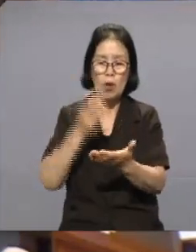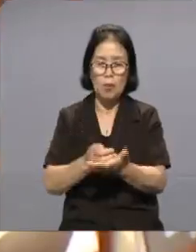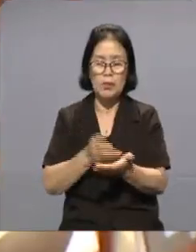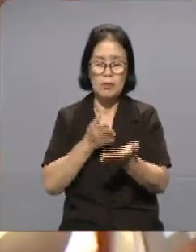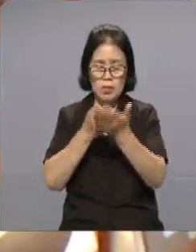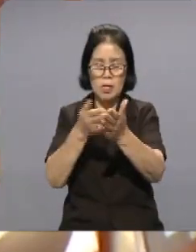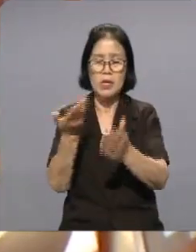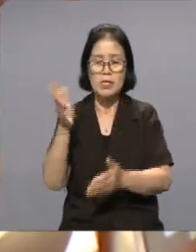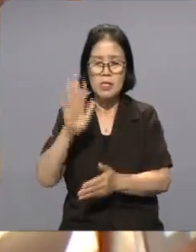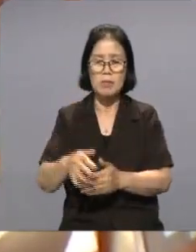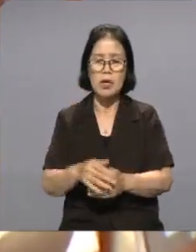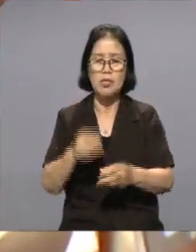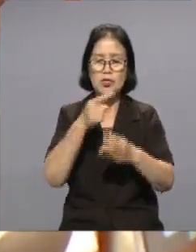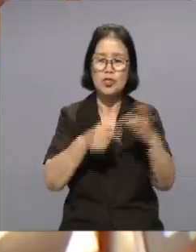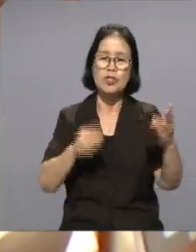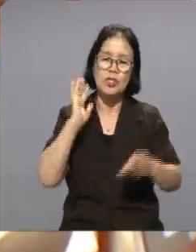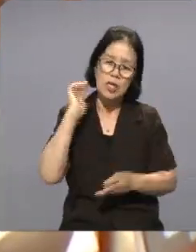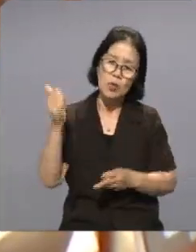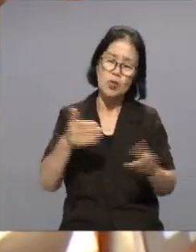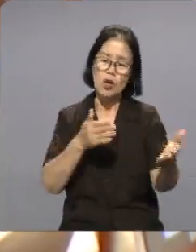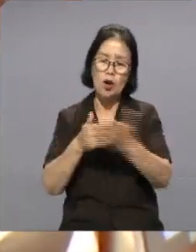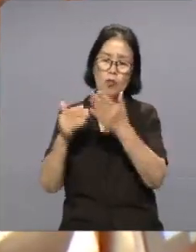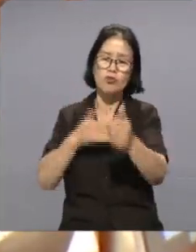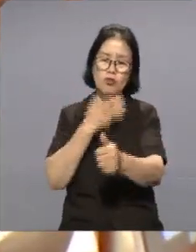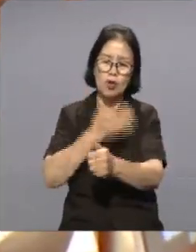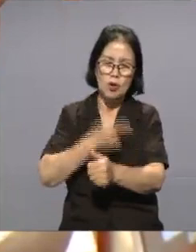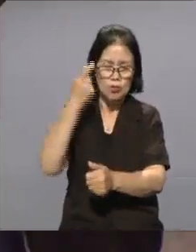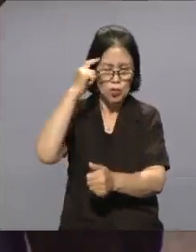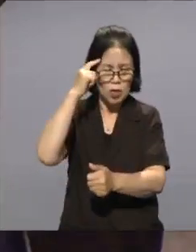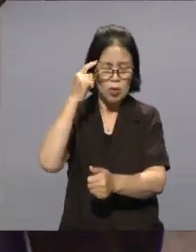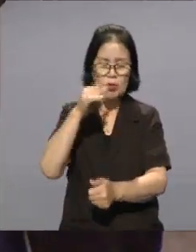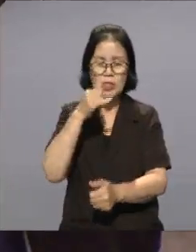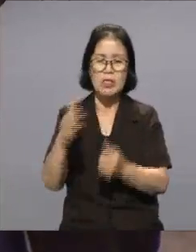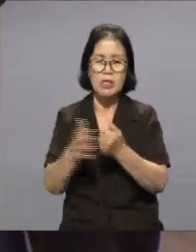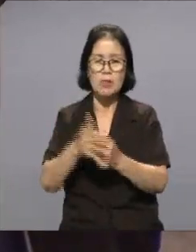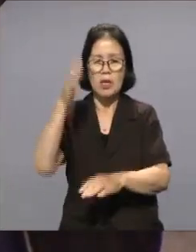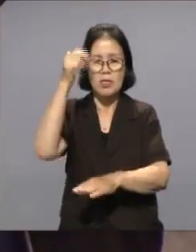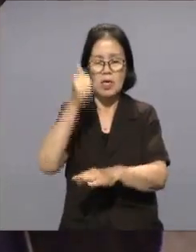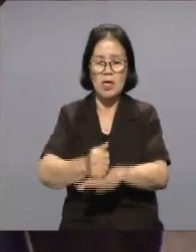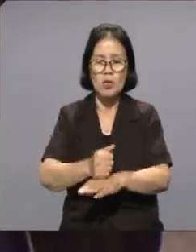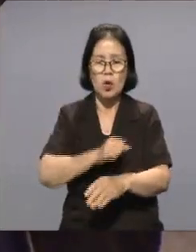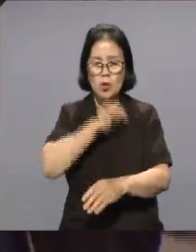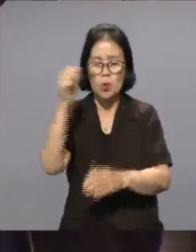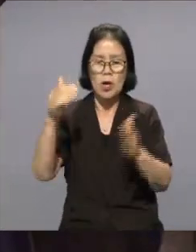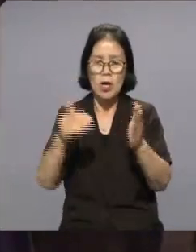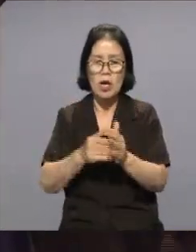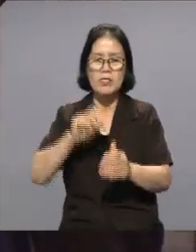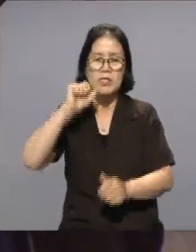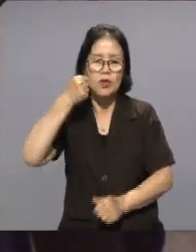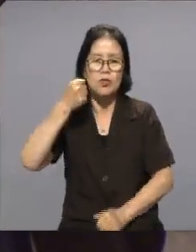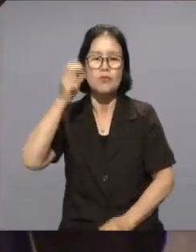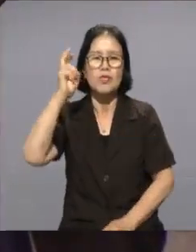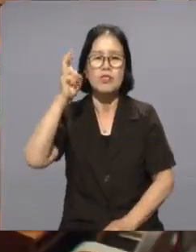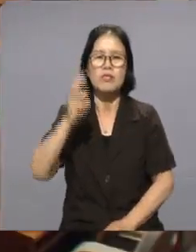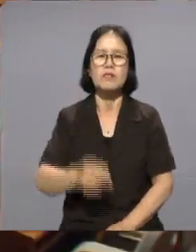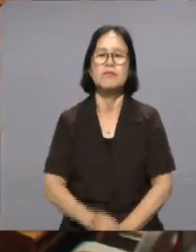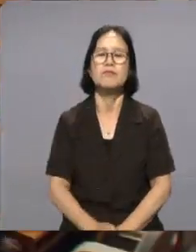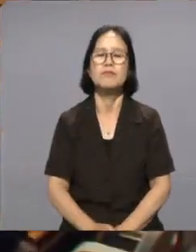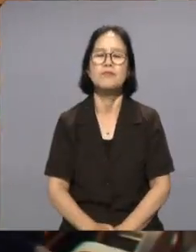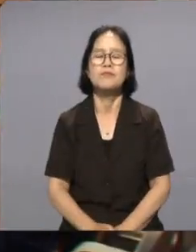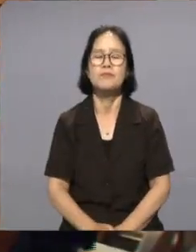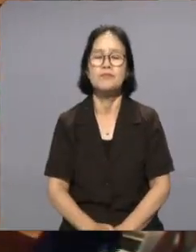부의 됐지만 윤성열 대통령이 거부권 행사를 예고한 상태라 최종 통과까지는 난항이 예상됩니다